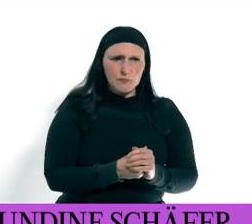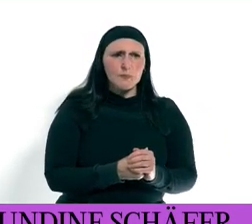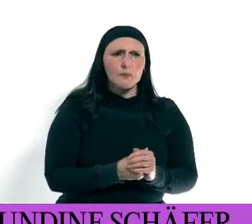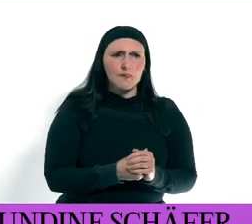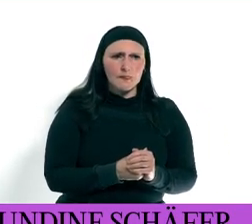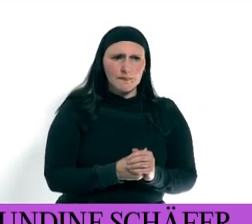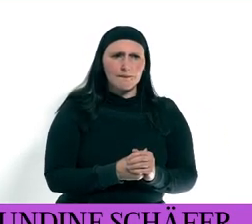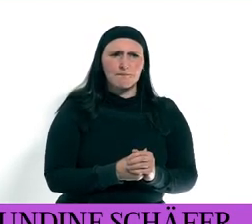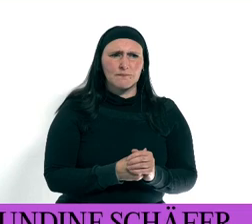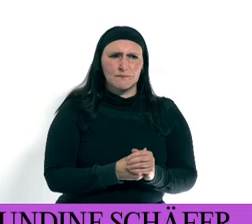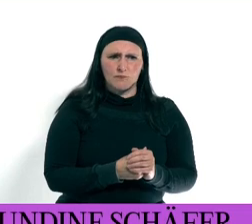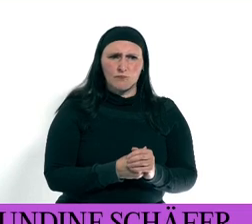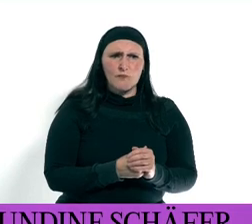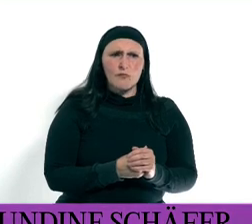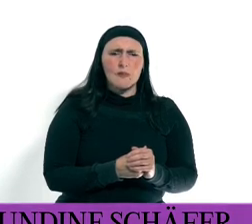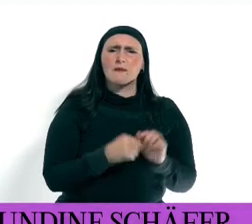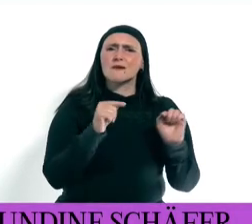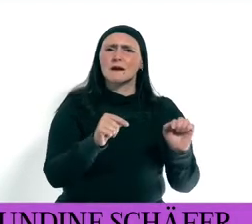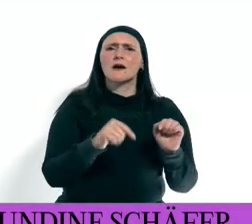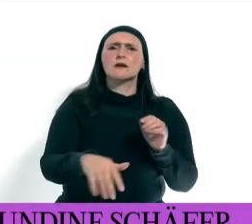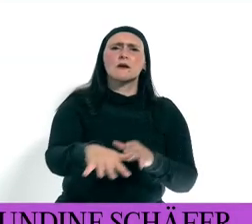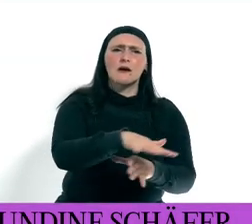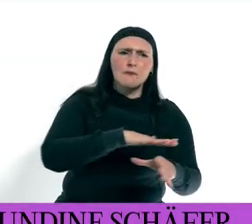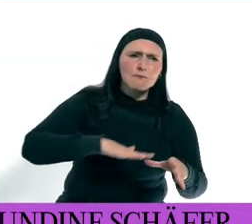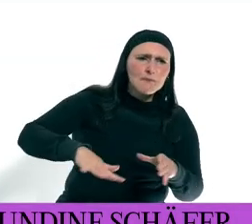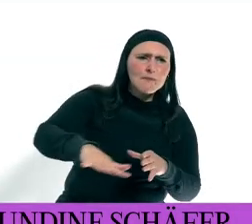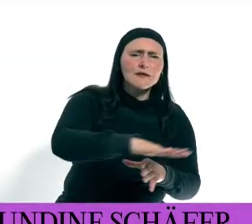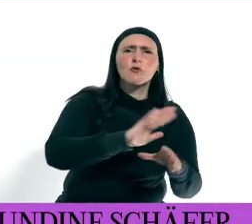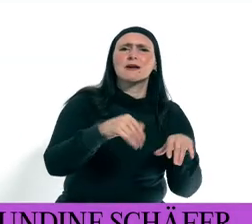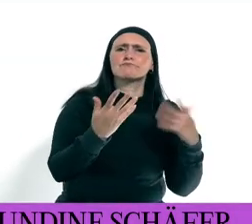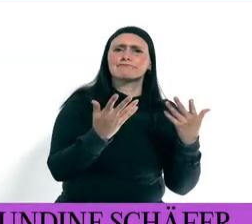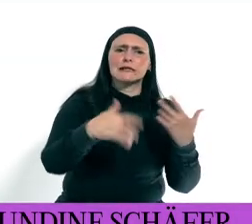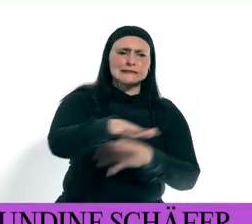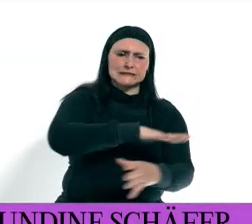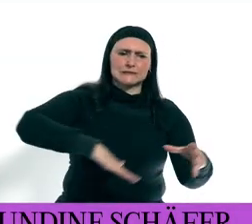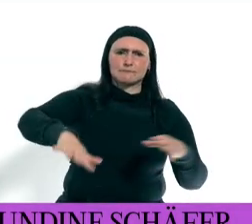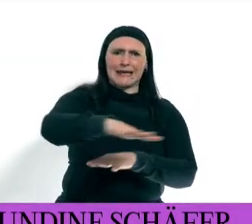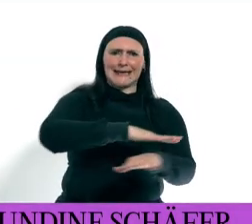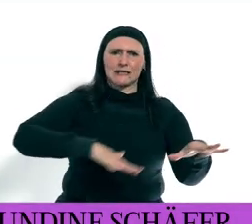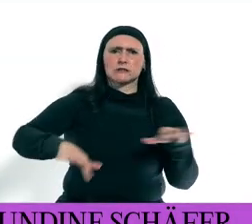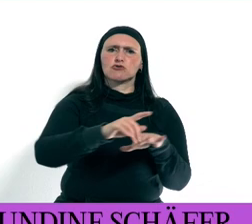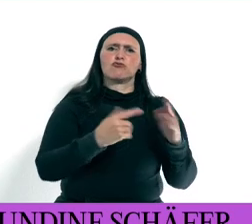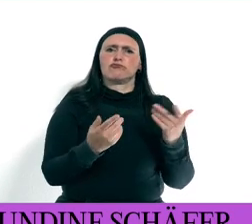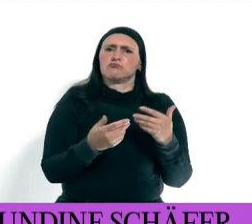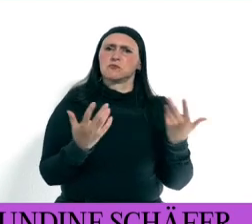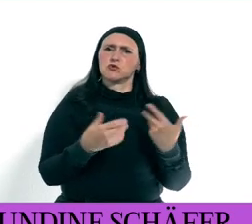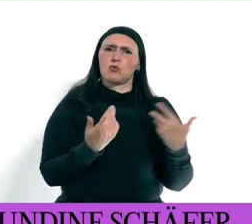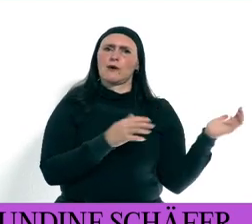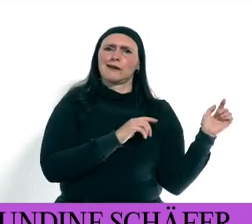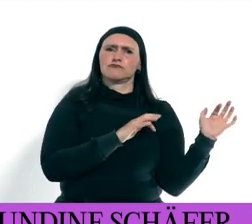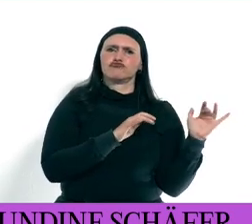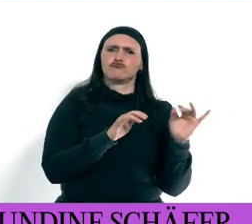organization. Ja. Das ist tatsächlich so. Wir haben